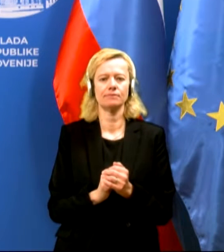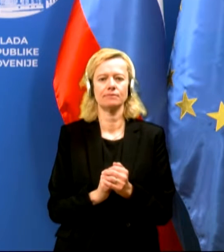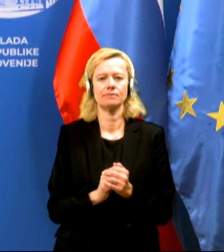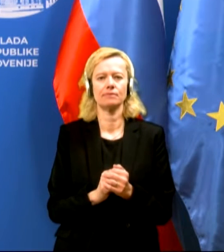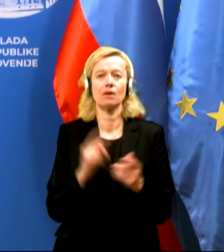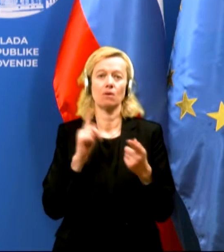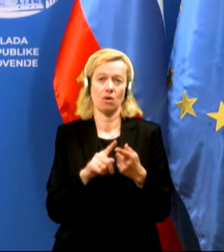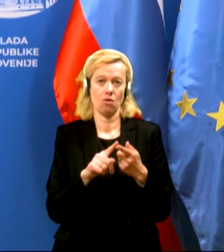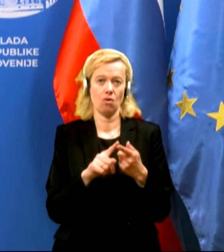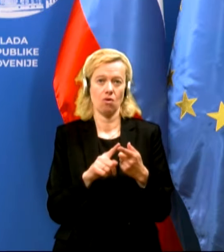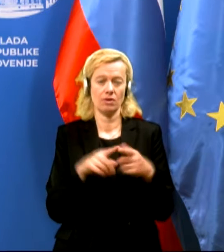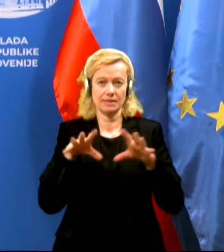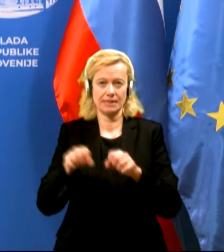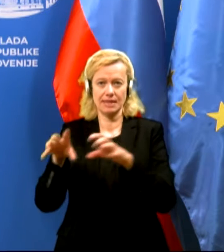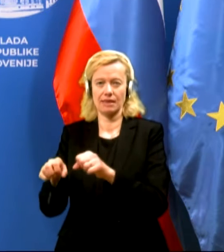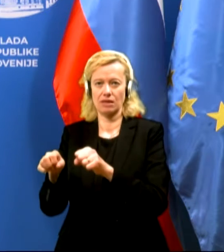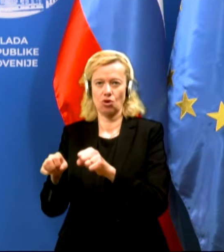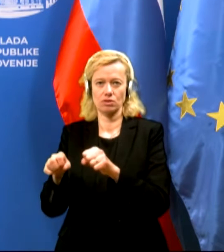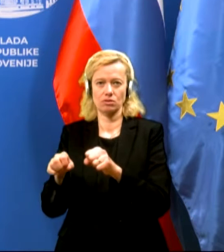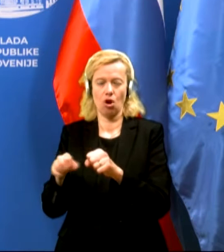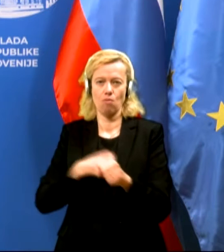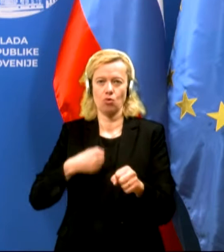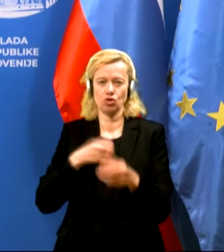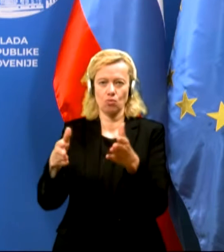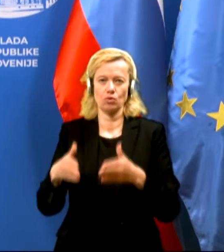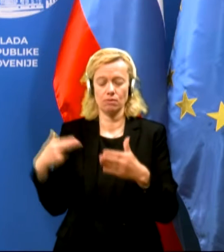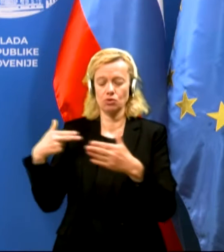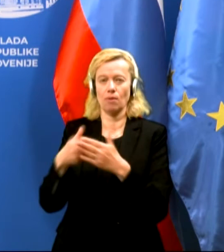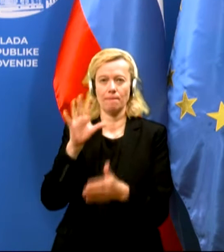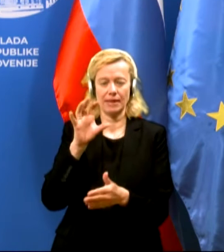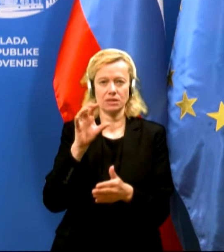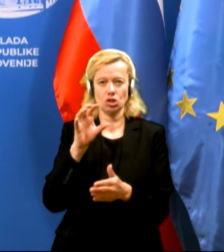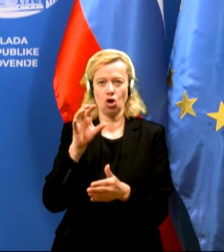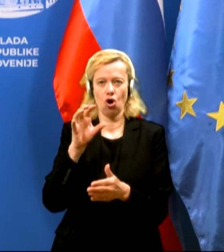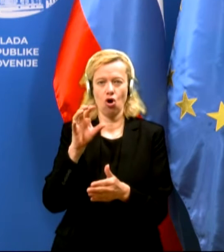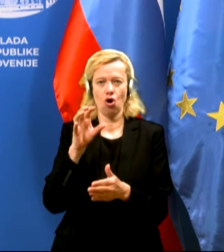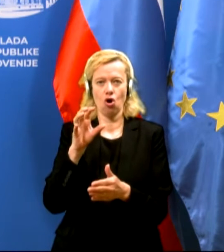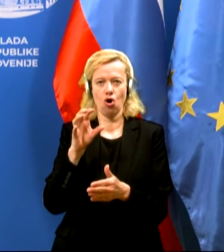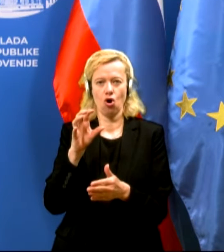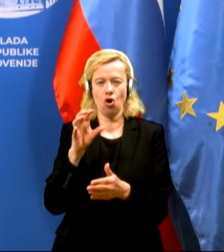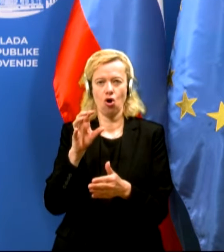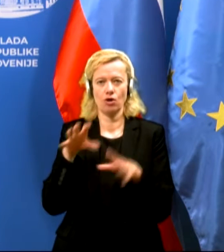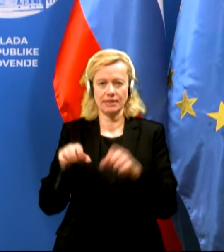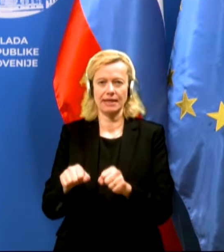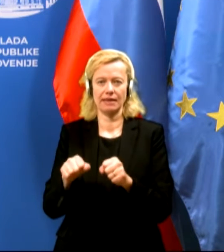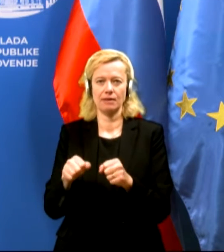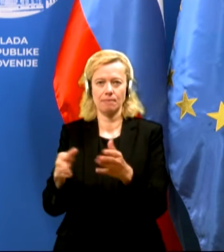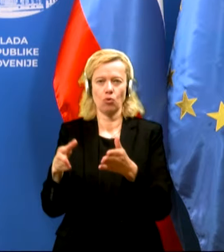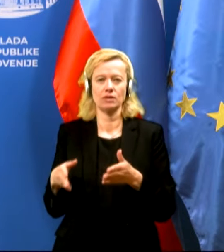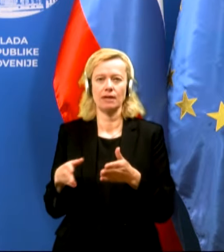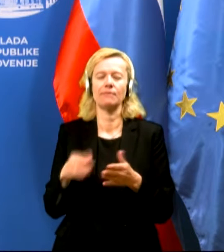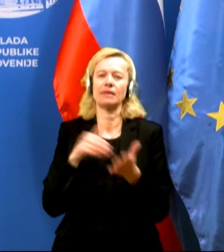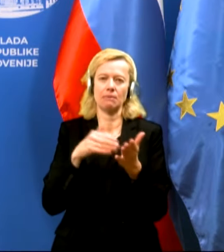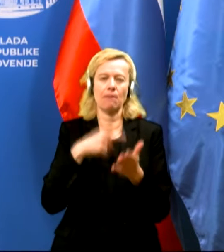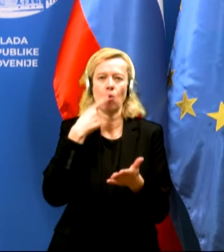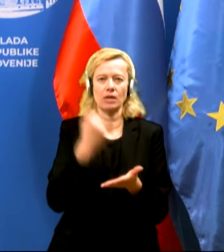Ko se z zasedenostjo bolniških postelj približujemo 500 zasedenim bolniškim posteljem, se je treba poudariti,